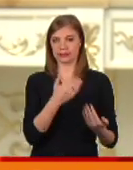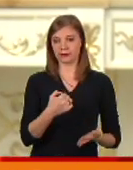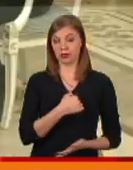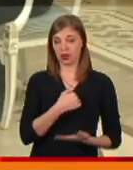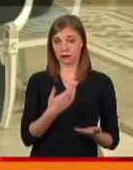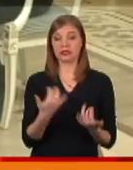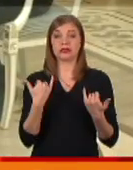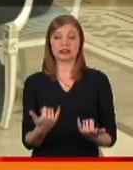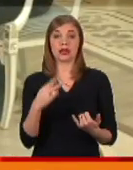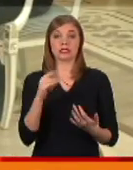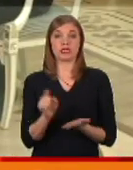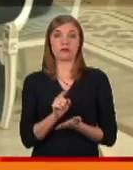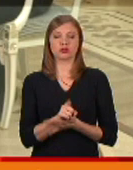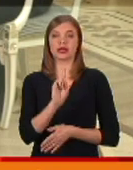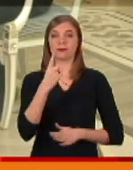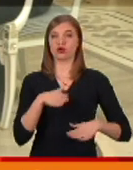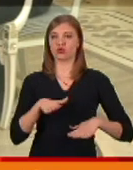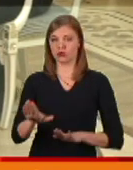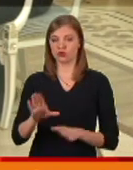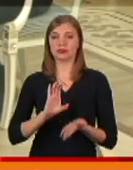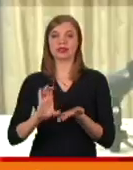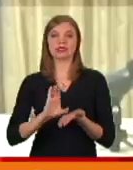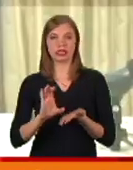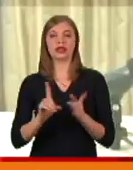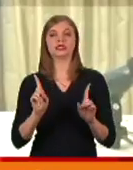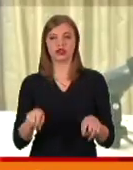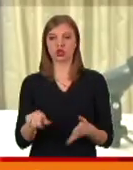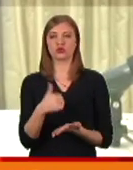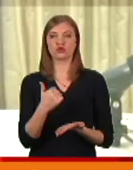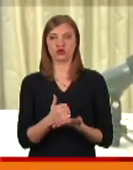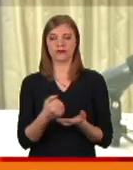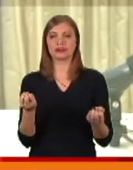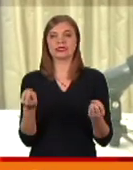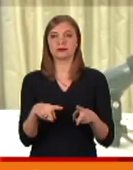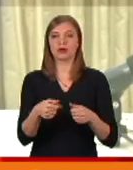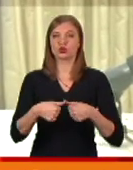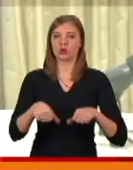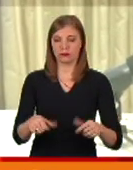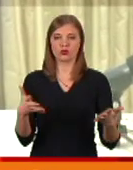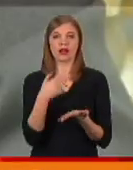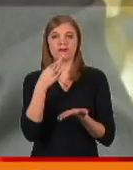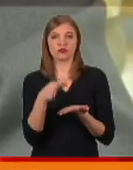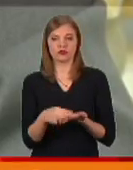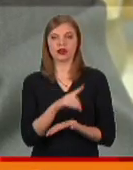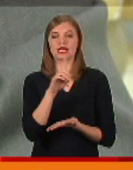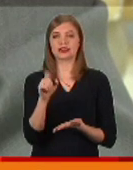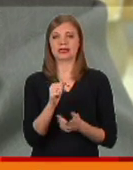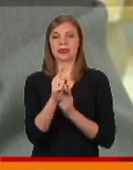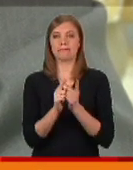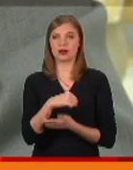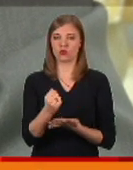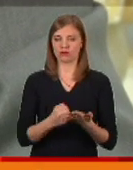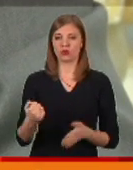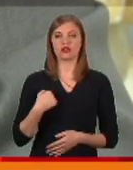армії. Нині ж на посаді першого заступника секретаря також очолюватиме спецкомісію, яка відповідає за